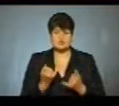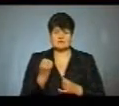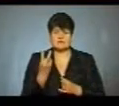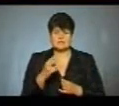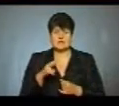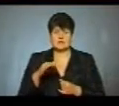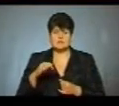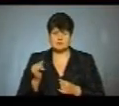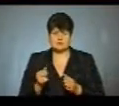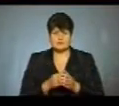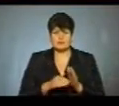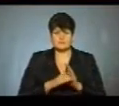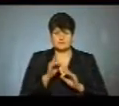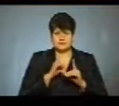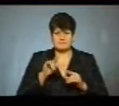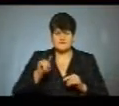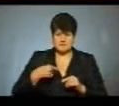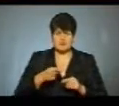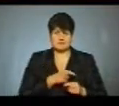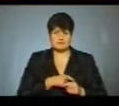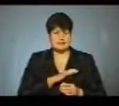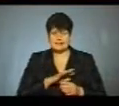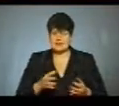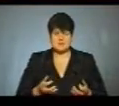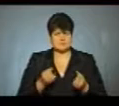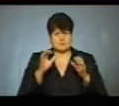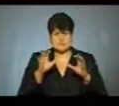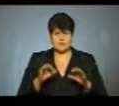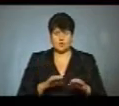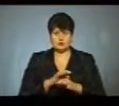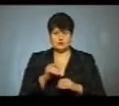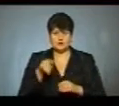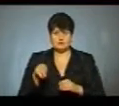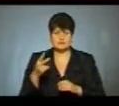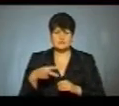під парламентом аграрії вимагають у депутатів не підтримувати законопроект номер